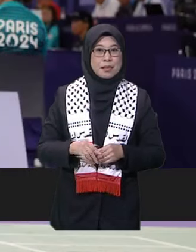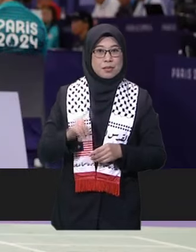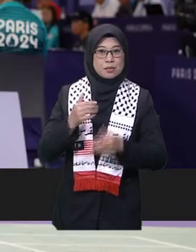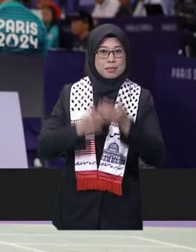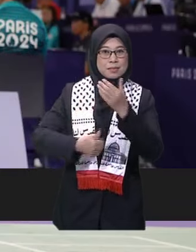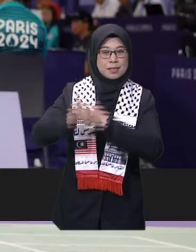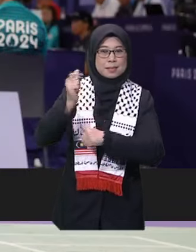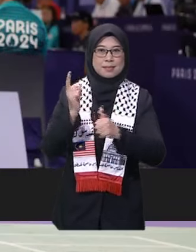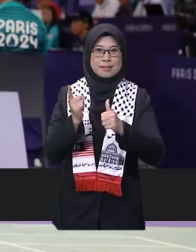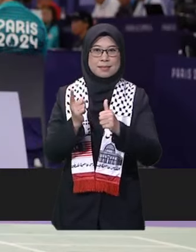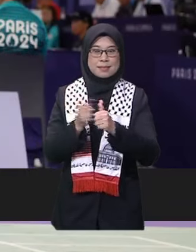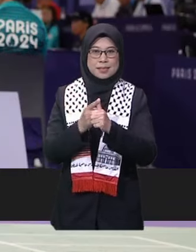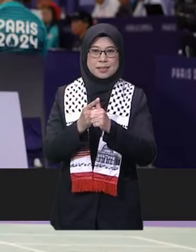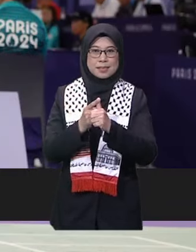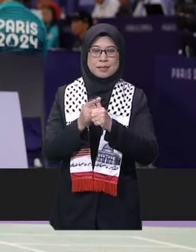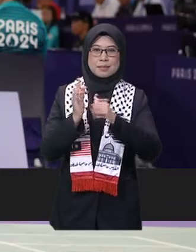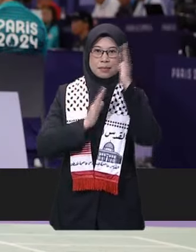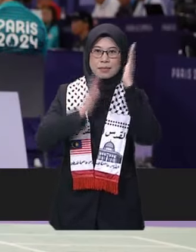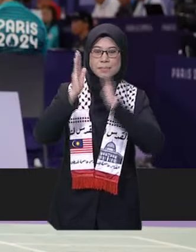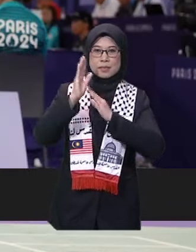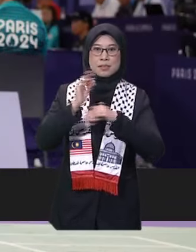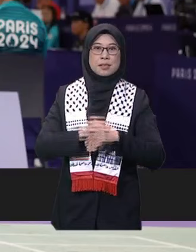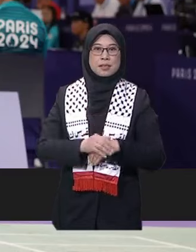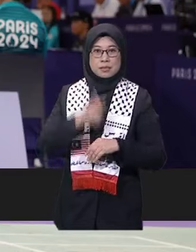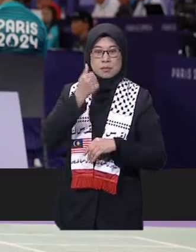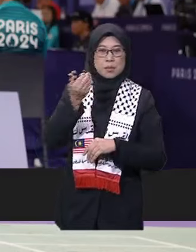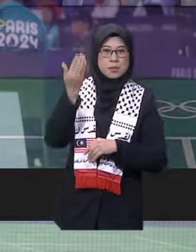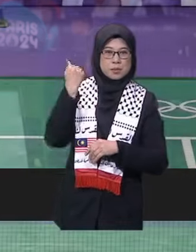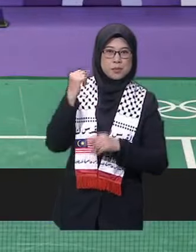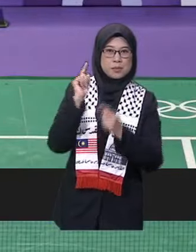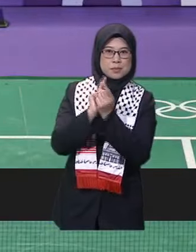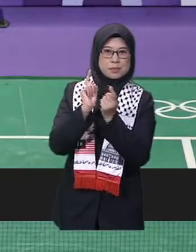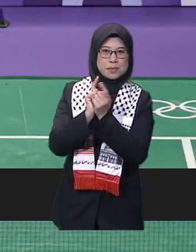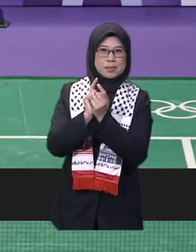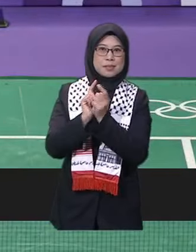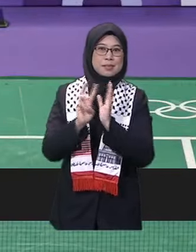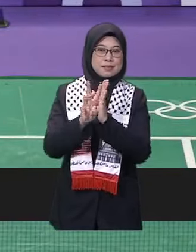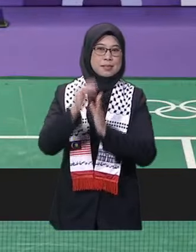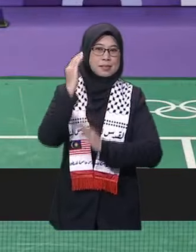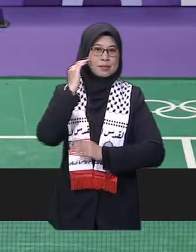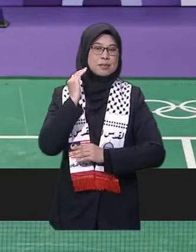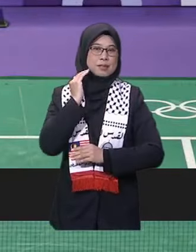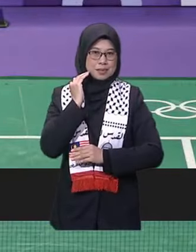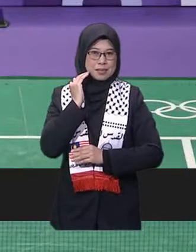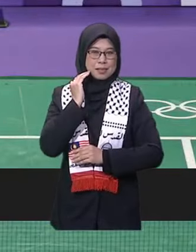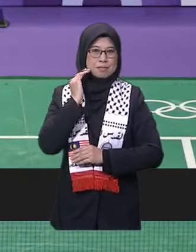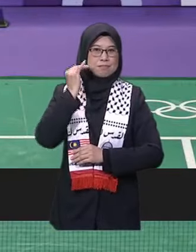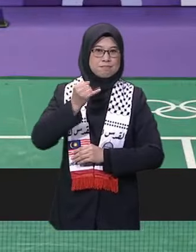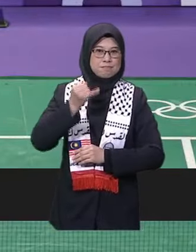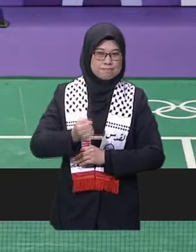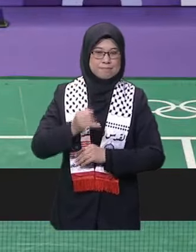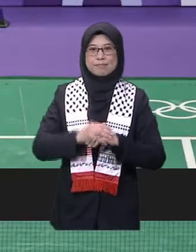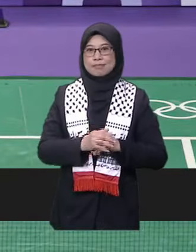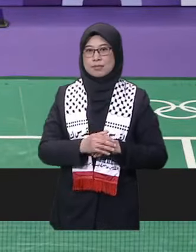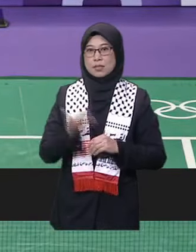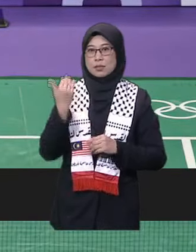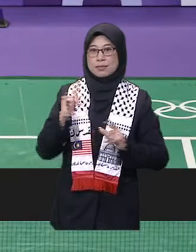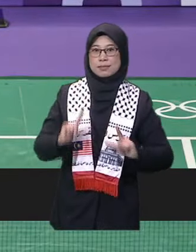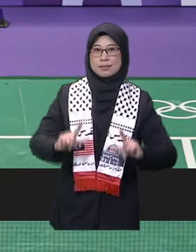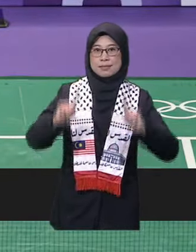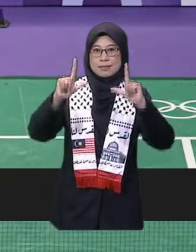kemenangan pertama Pelitina ke atas wakil Korea itu dalam dua pertemuan mereka setakat ini. Pada edisi Olimpik Tokyo 2020